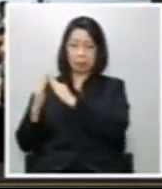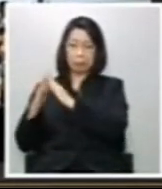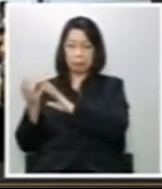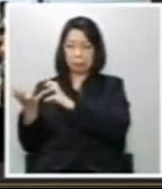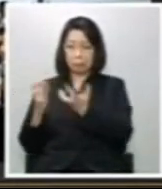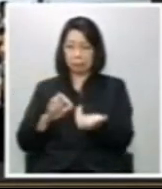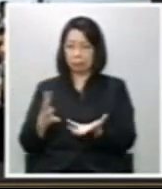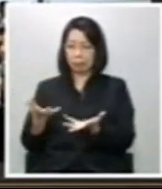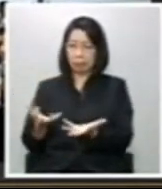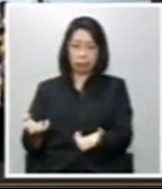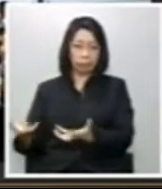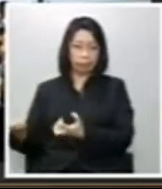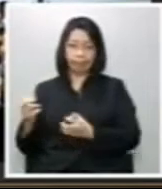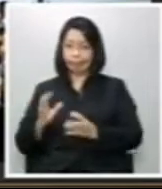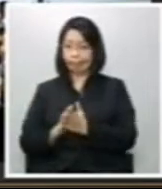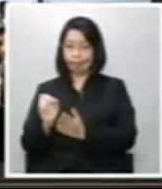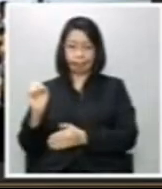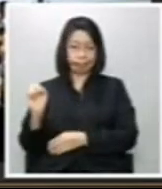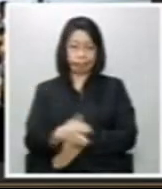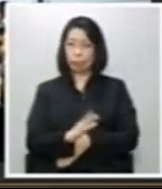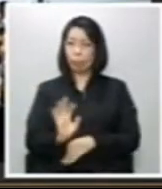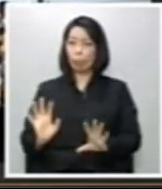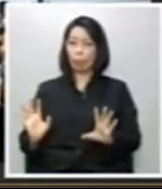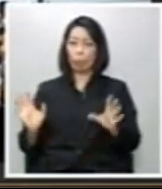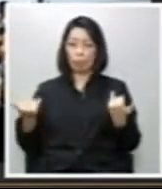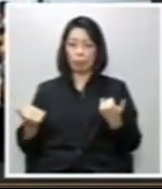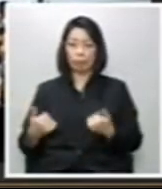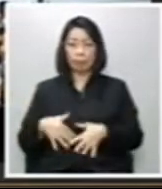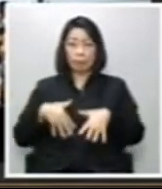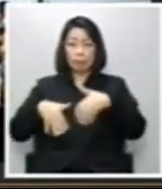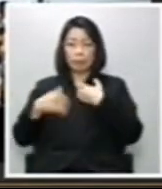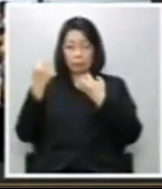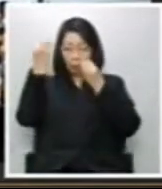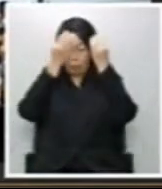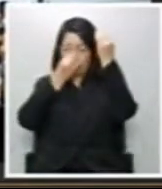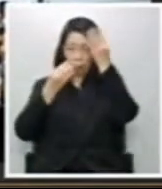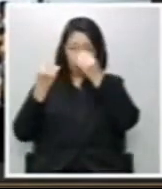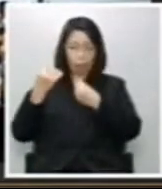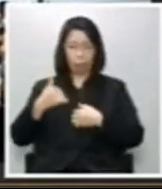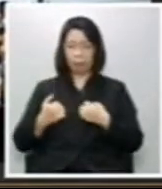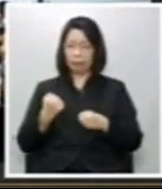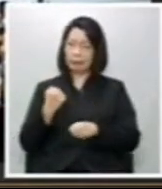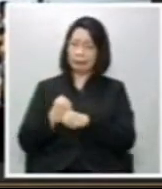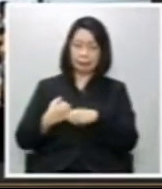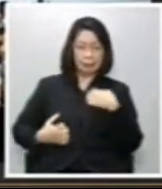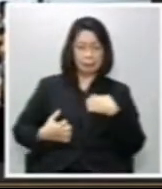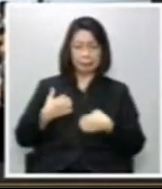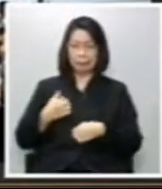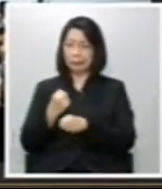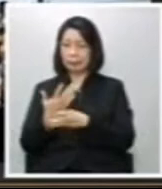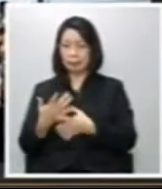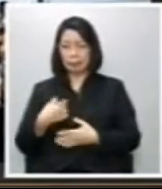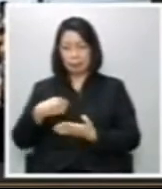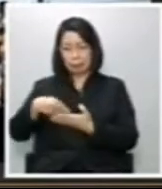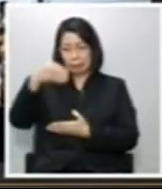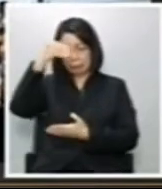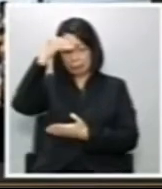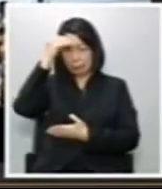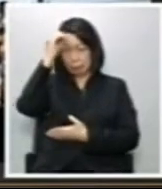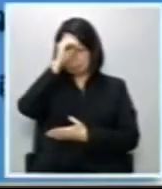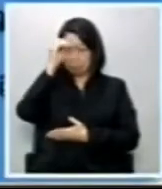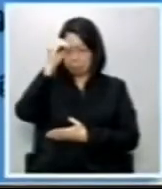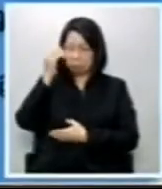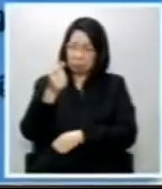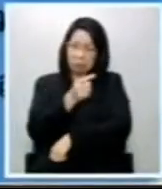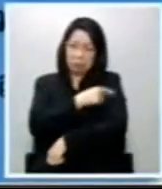สับสนแล้วก็ไม่มีทางออกโดยเฉพาะอย่างยิ่งเขาไม่มีการศึกษามากนักขอสไลด์แผ่นที่3